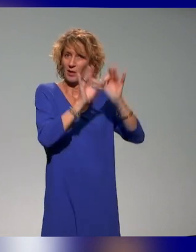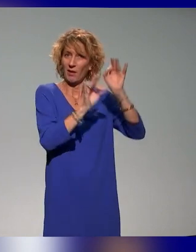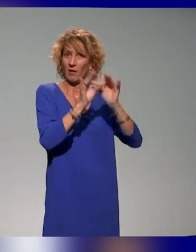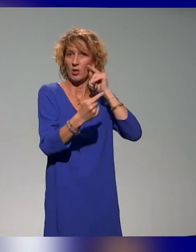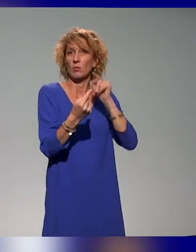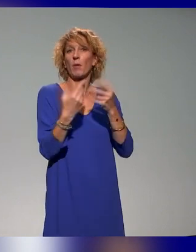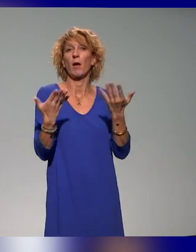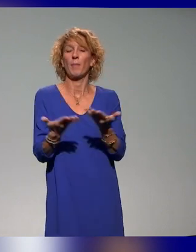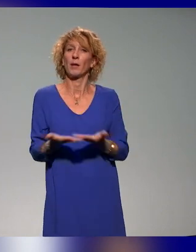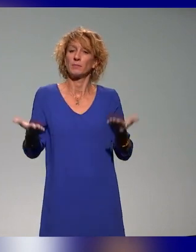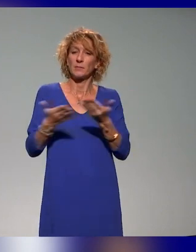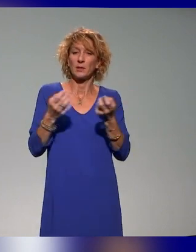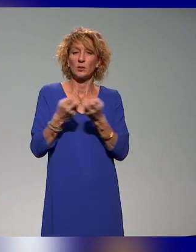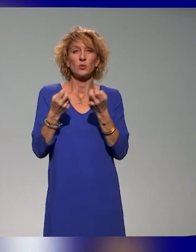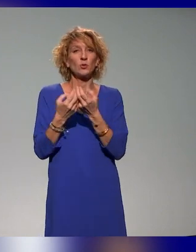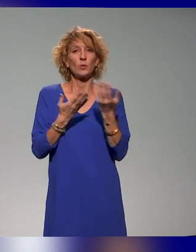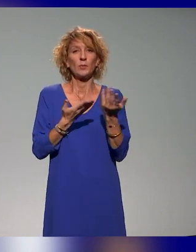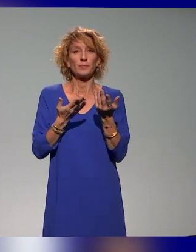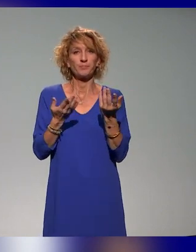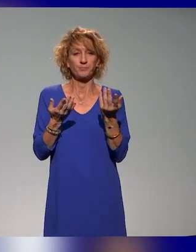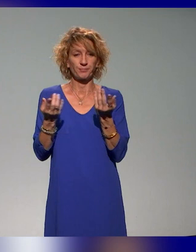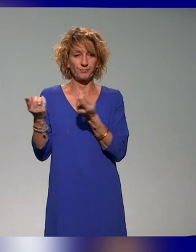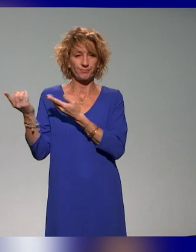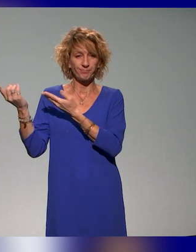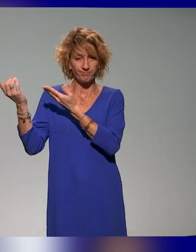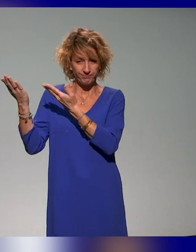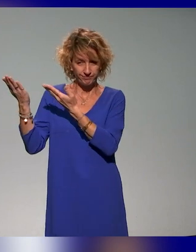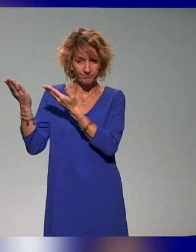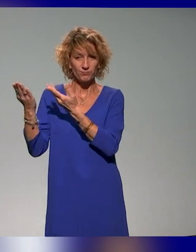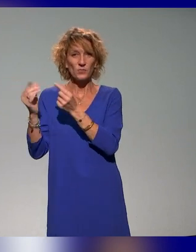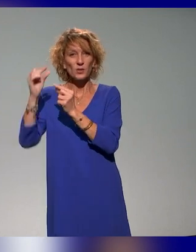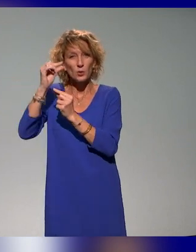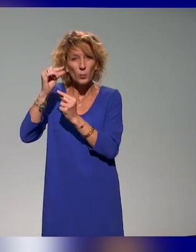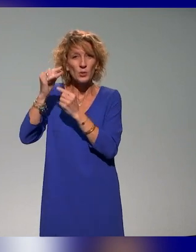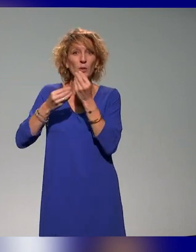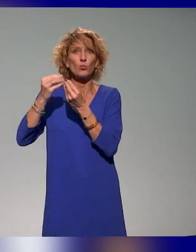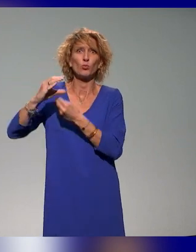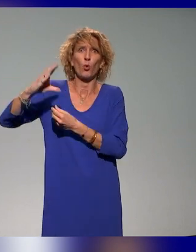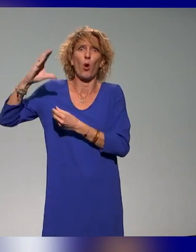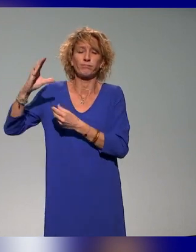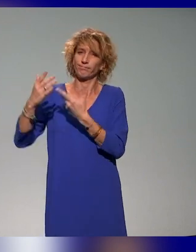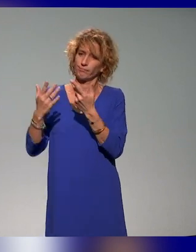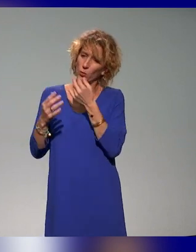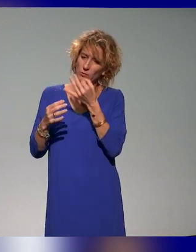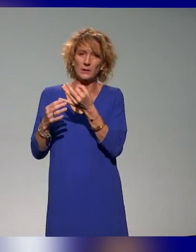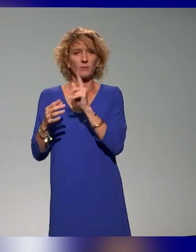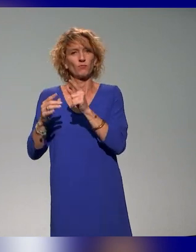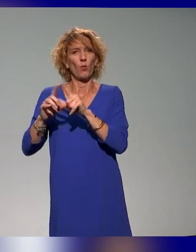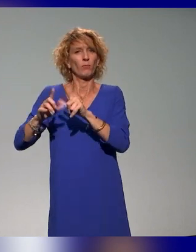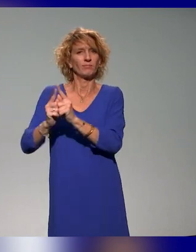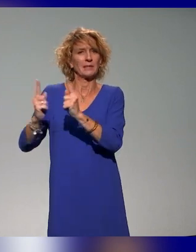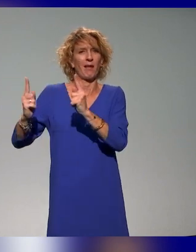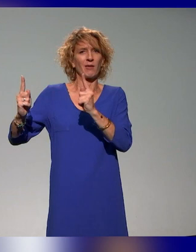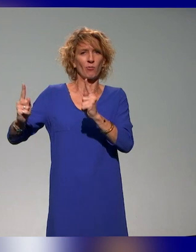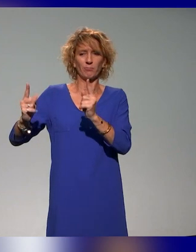par exemple, on a spécifié des largeurs de page parce que sinon c'est trop petit ou trop grand, donc on va spécifier une largeur de page adaptée. On